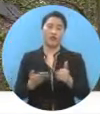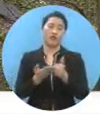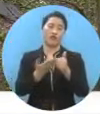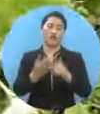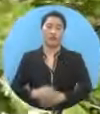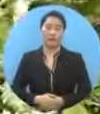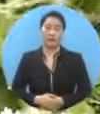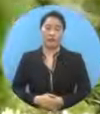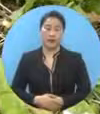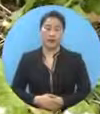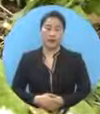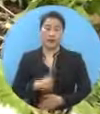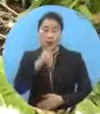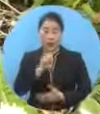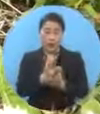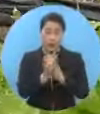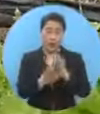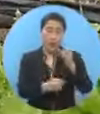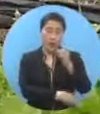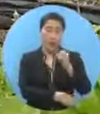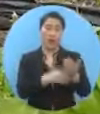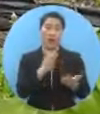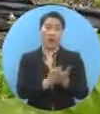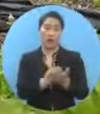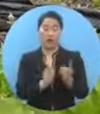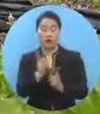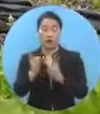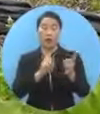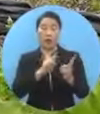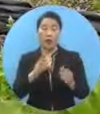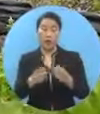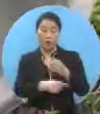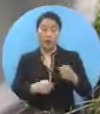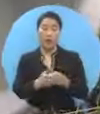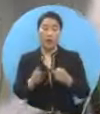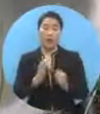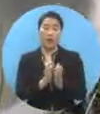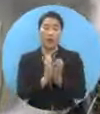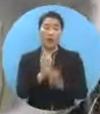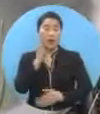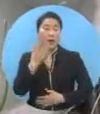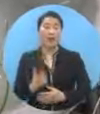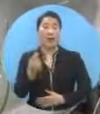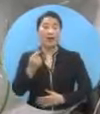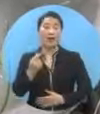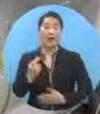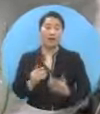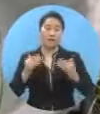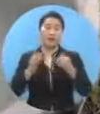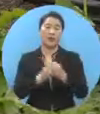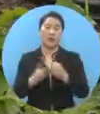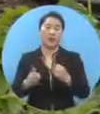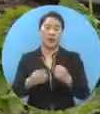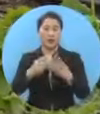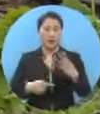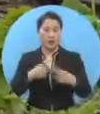있습니다. 민들레는 뿌리를 두고 줄기만 수확하기 때문에 잎이 금세 자라 사계절 동안 8차례